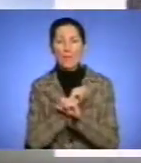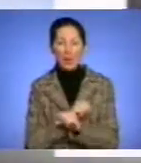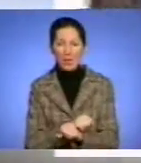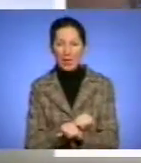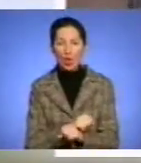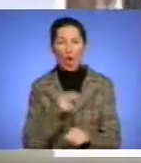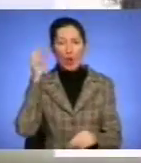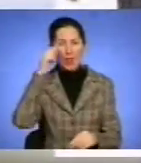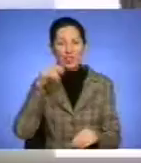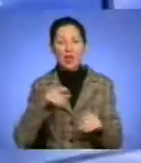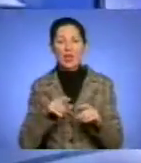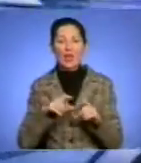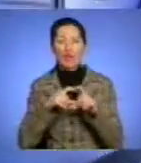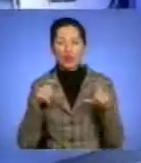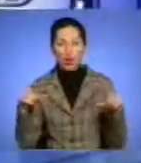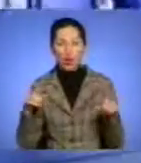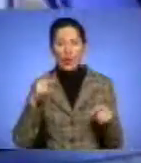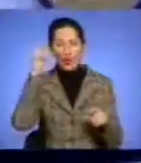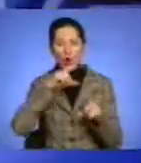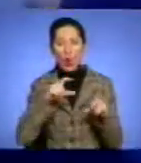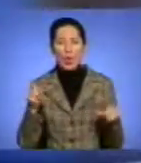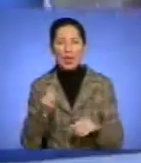загальноосвітніх школах Тернополя.